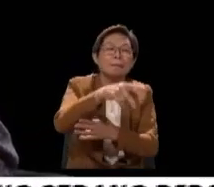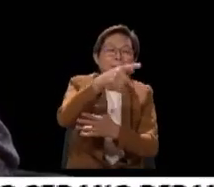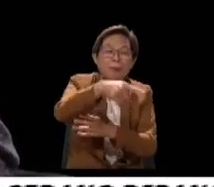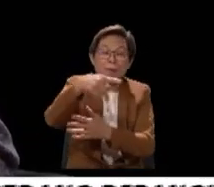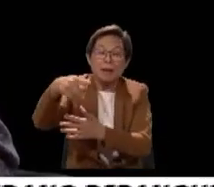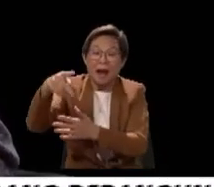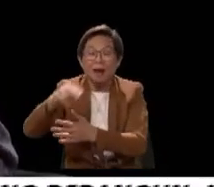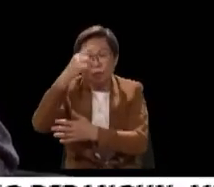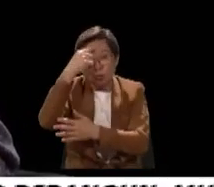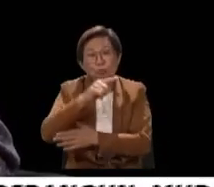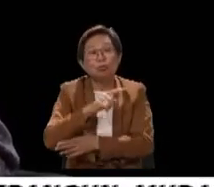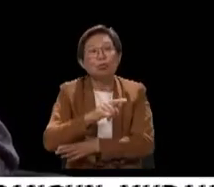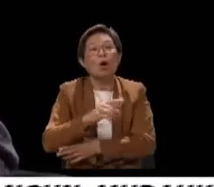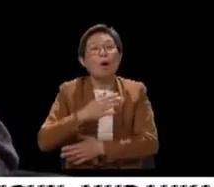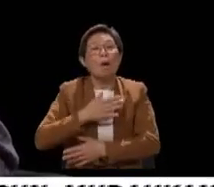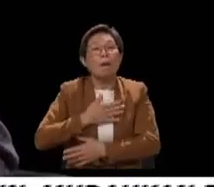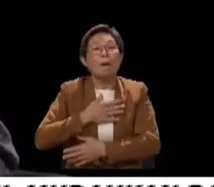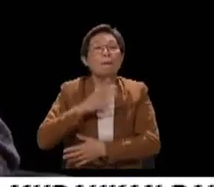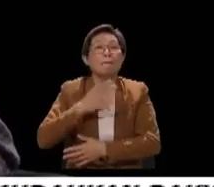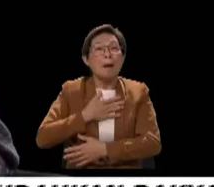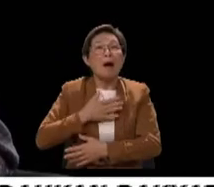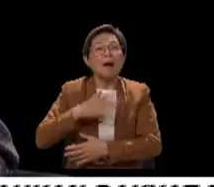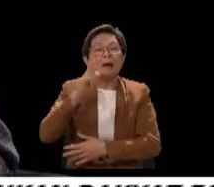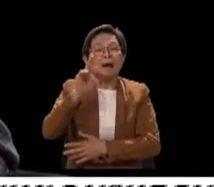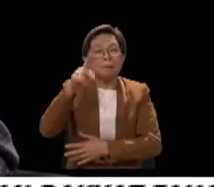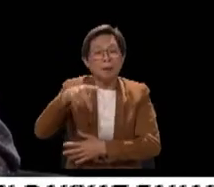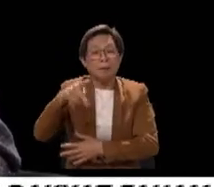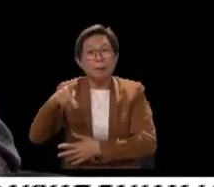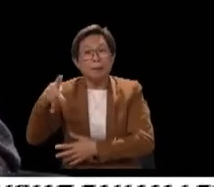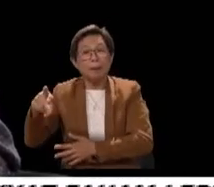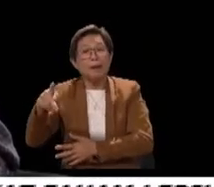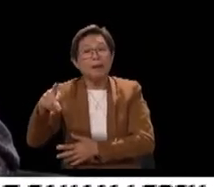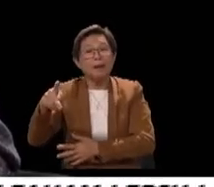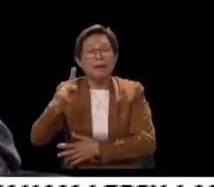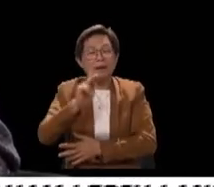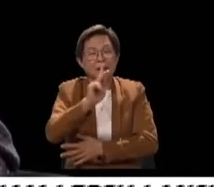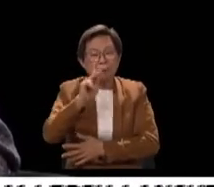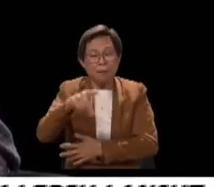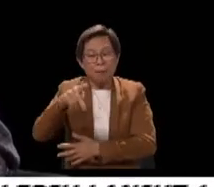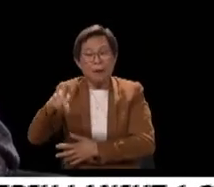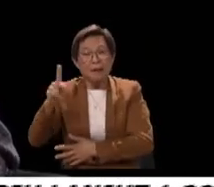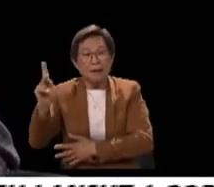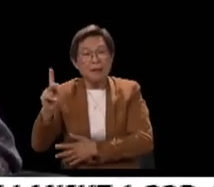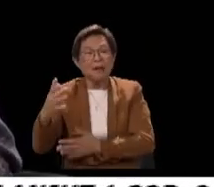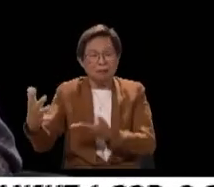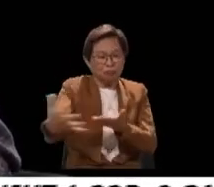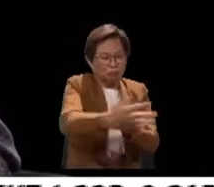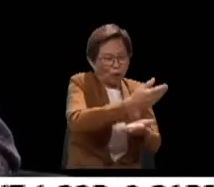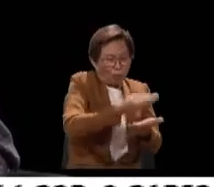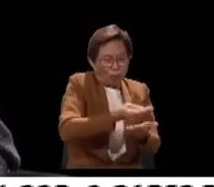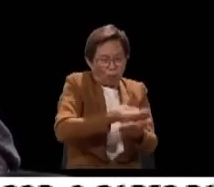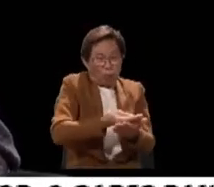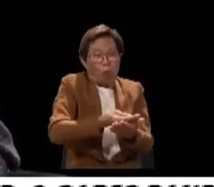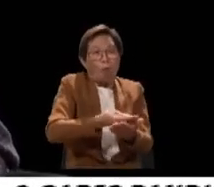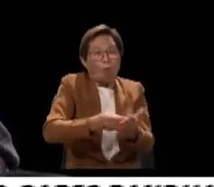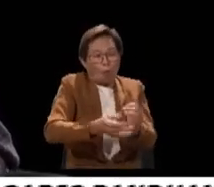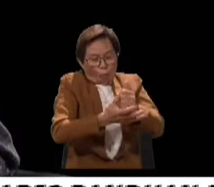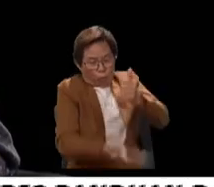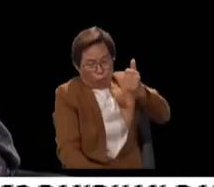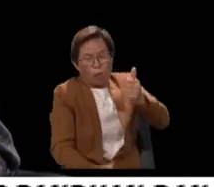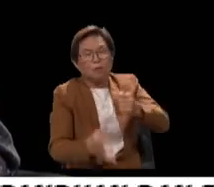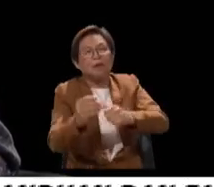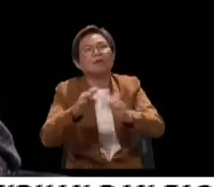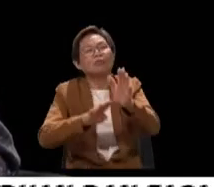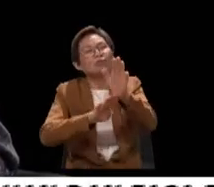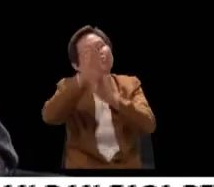komited untuk pastikan bahawa pasaran komoditi kita tetap tinggi mendatangkan hasil yang tinggi dan akan dapat memulihkan